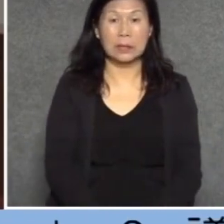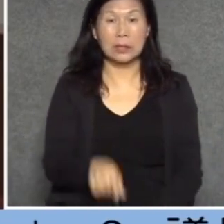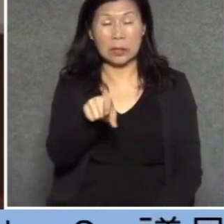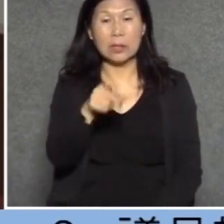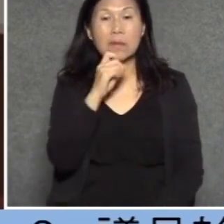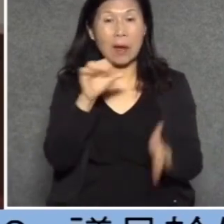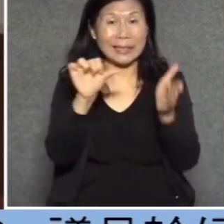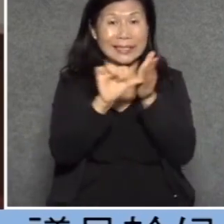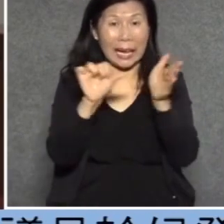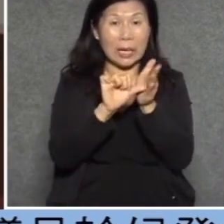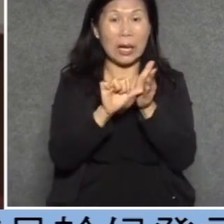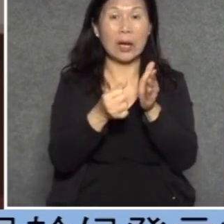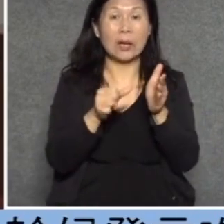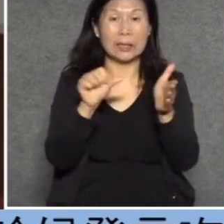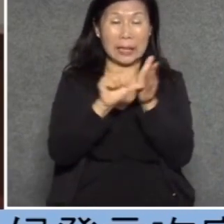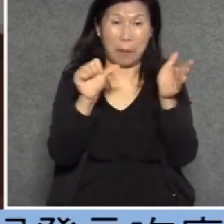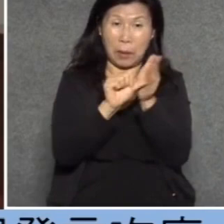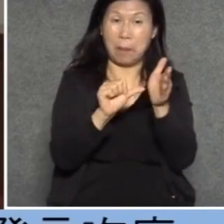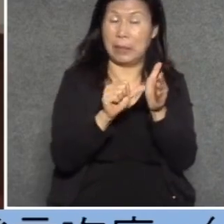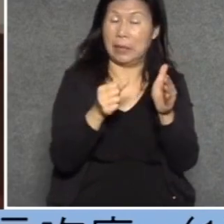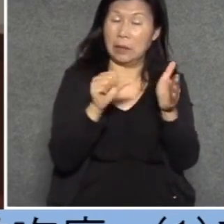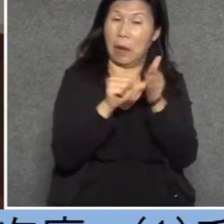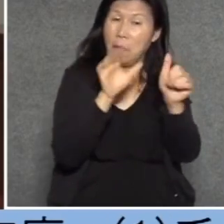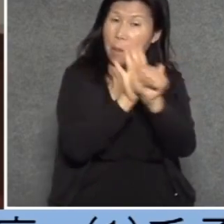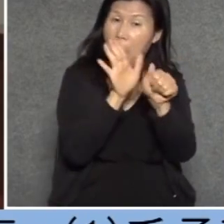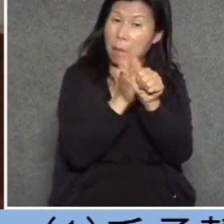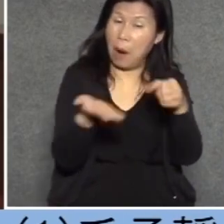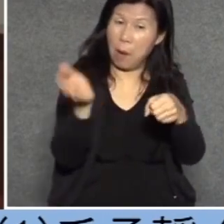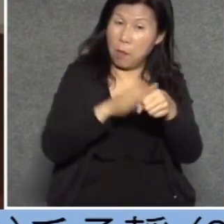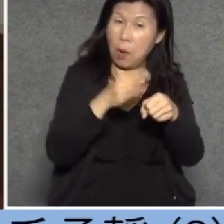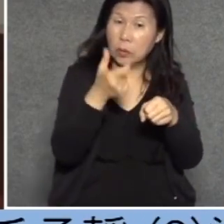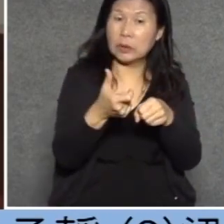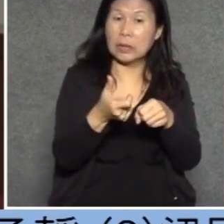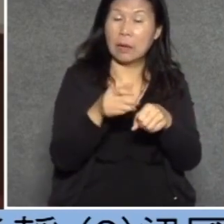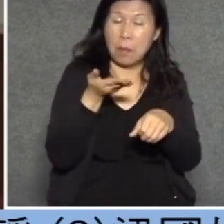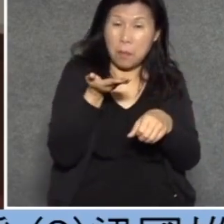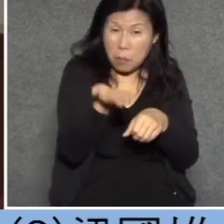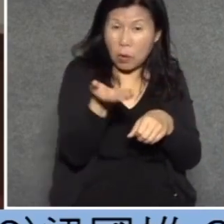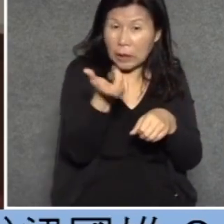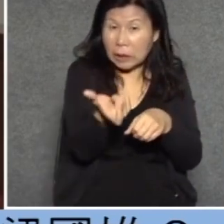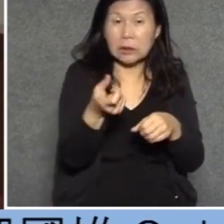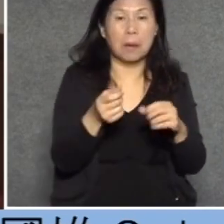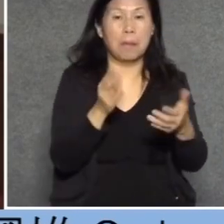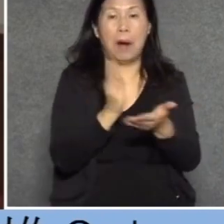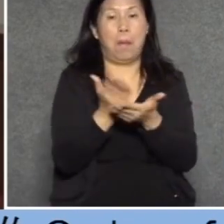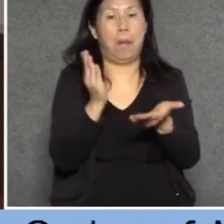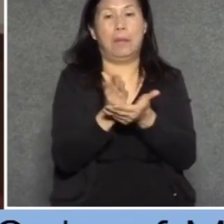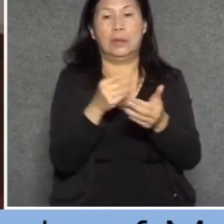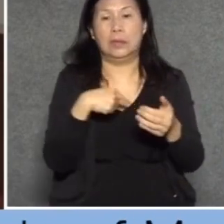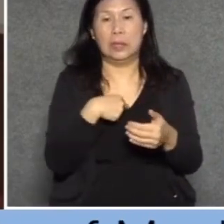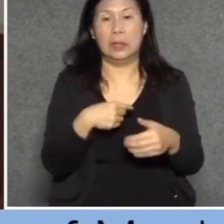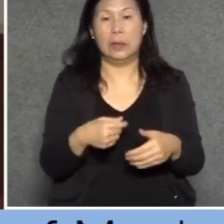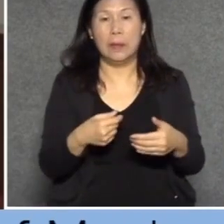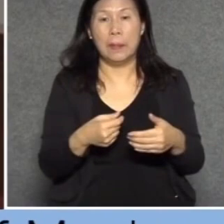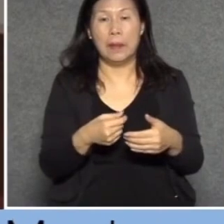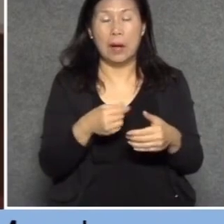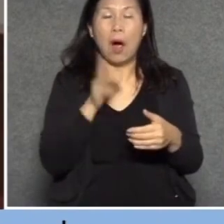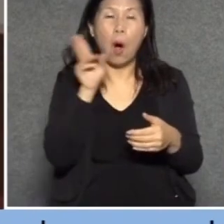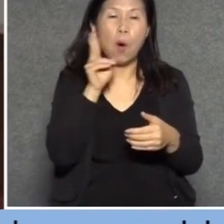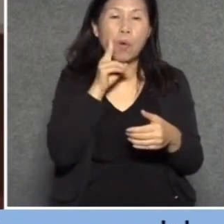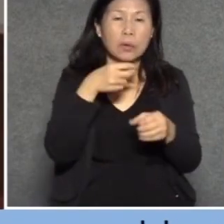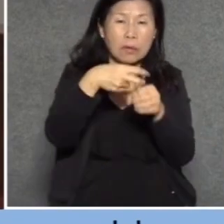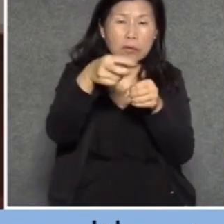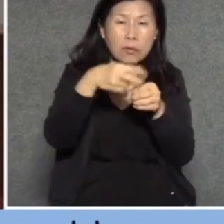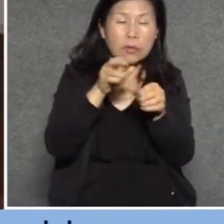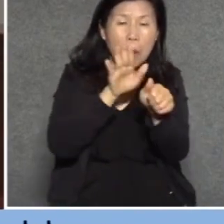特惠，即係補償金或者賠償金，係嘛？亦都唔敢叫呢啲叫苦恤，苦咩